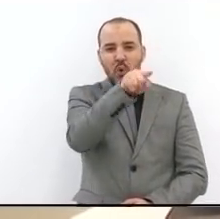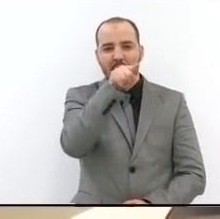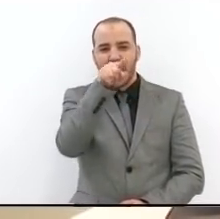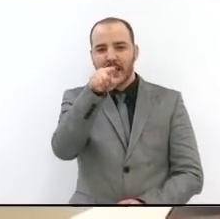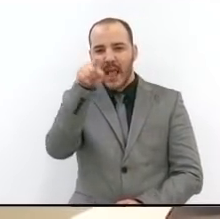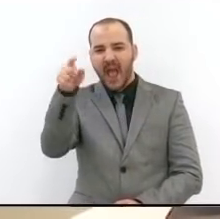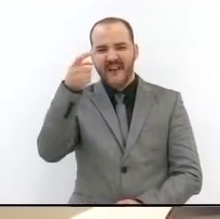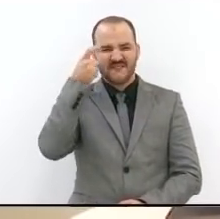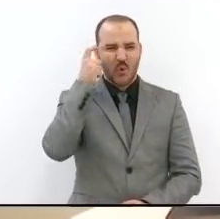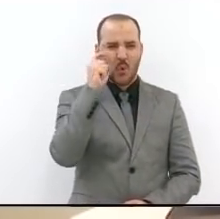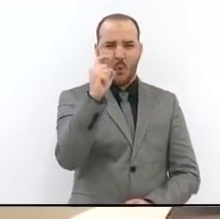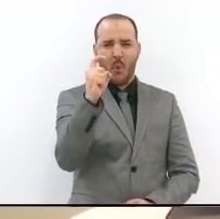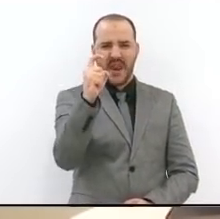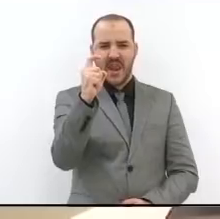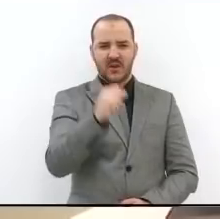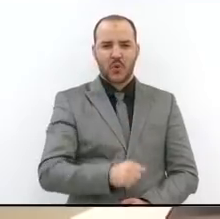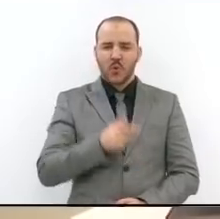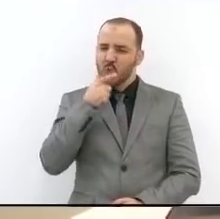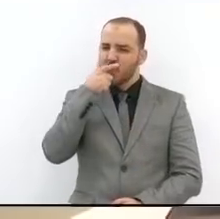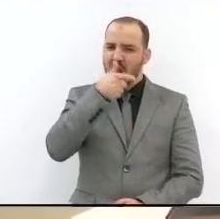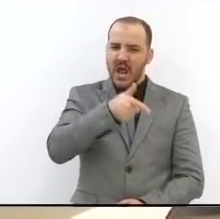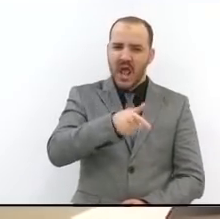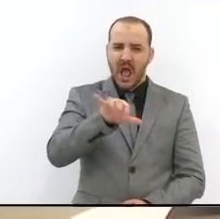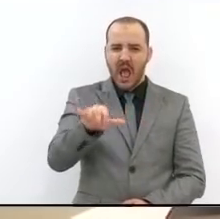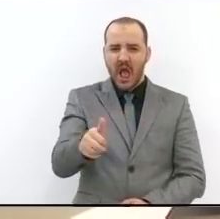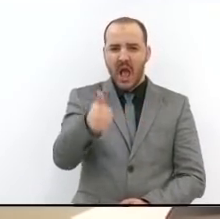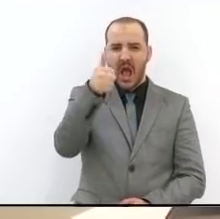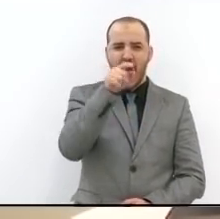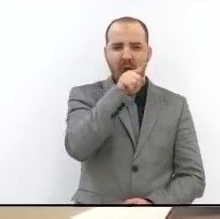أيها الكافرون. قل يا